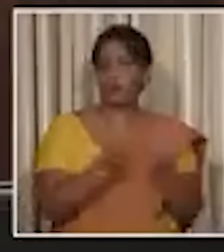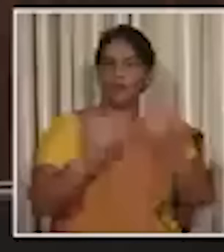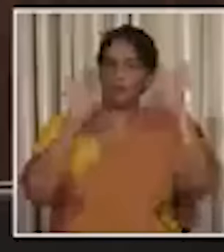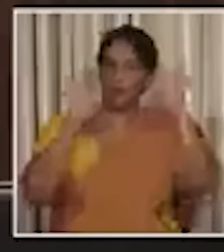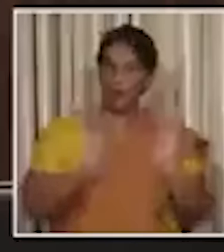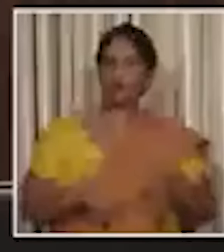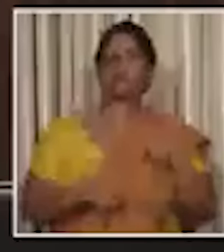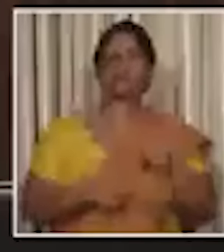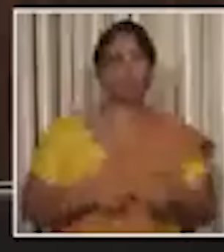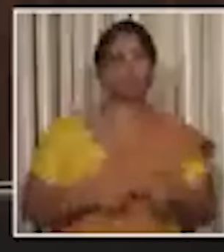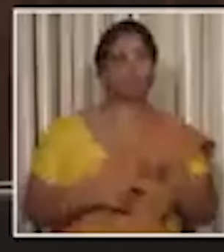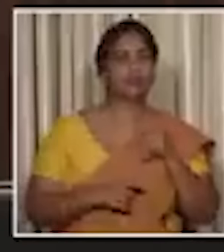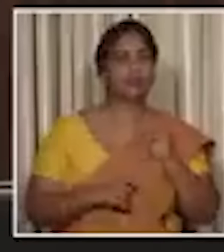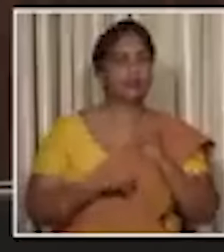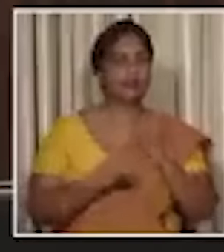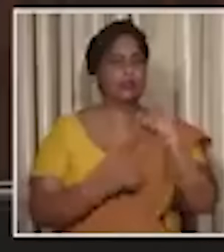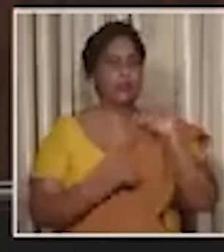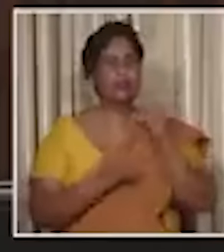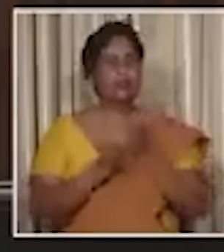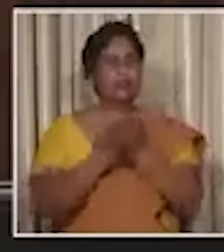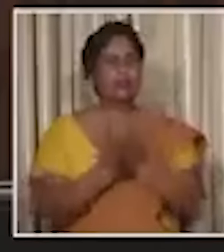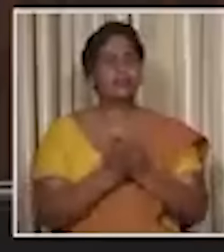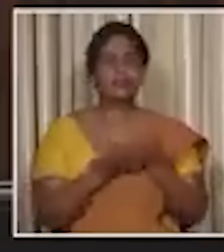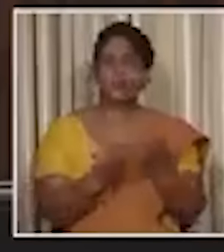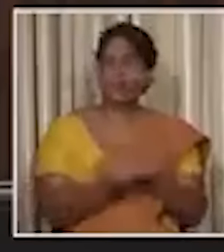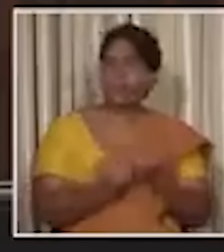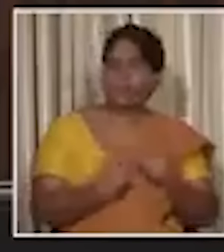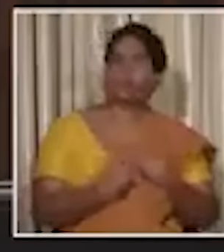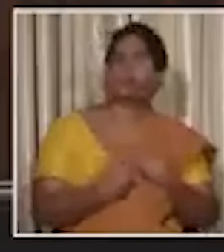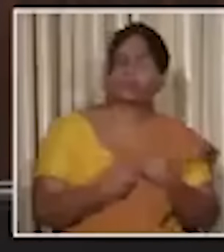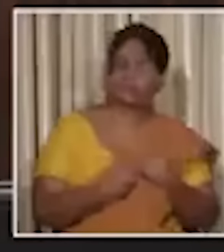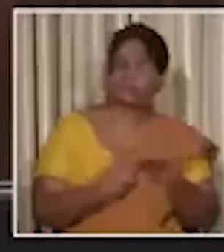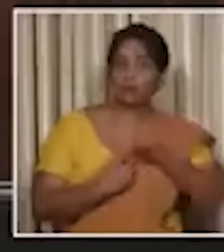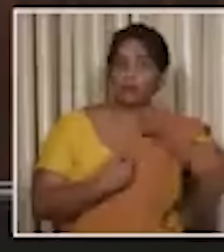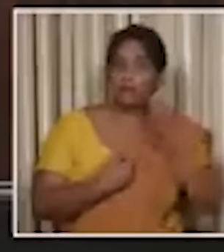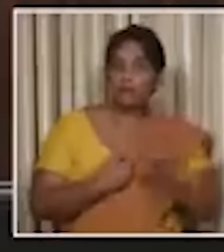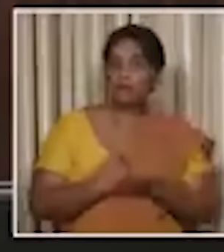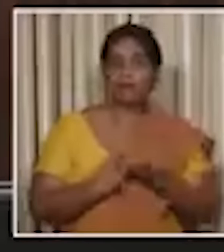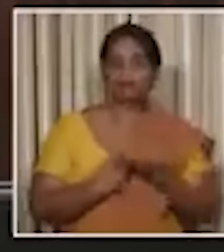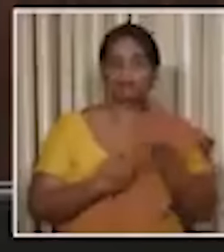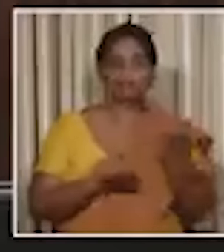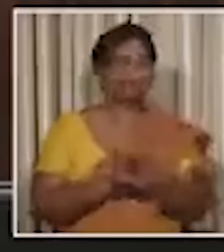அப்படிப்பட்ட செயற்பாட்டை தேசிய மக்கள் சக்தி ஏற்படுத்தும். எனவே எமது செயற்பாடானது